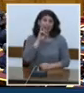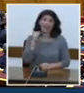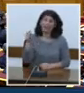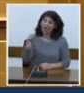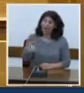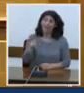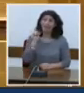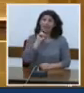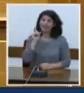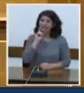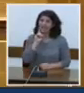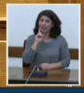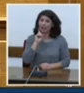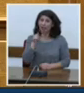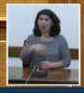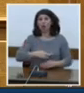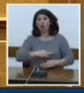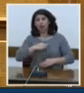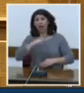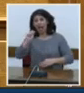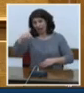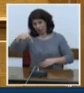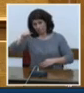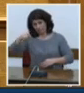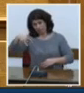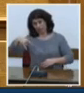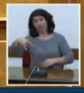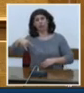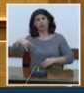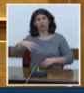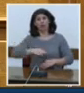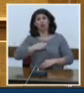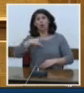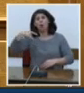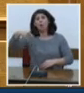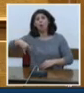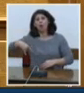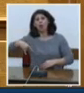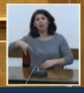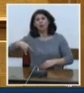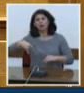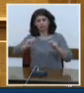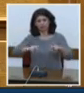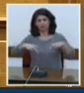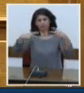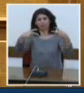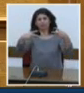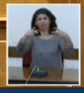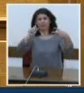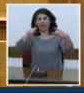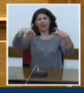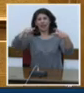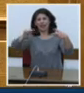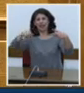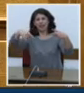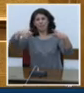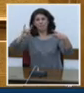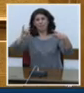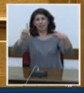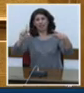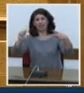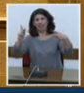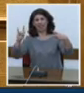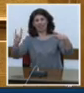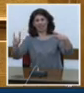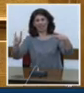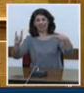για αυτήν την κυρία, ο κύριος Πολάκης ανεβάζει ανάρτηση «Αγαπηδάκη το τρολάκι της Νέας